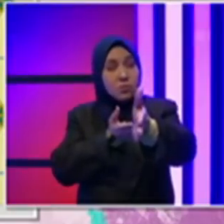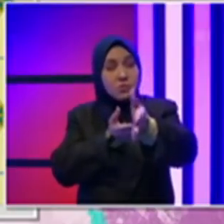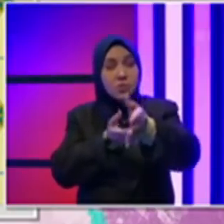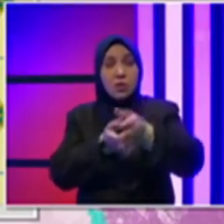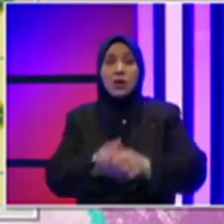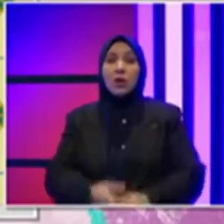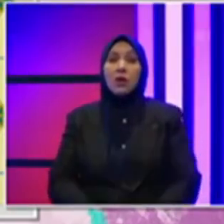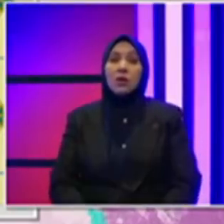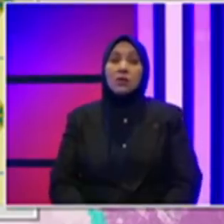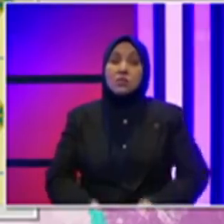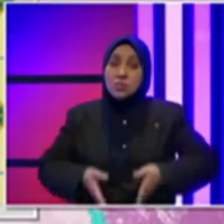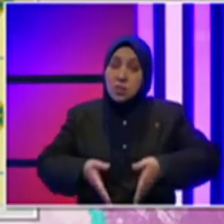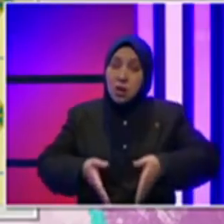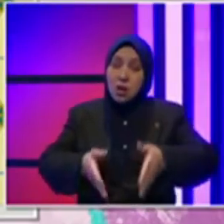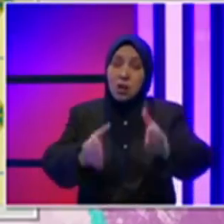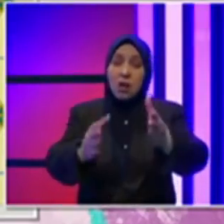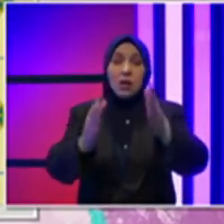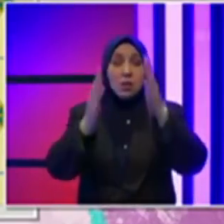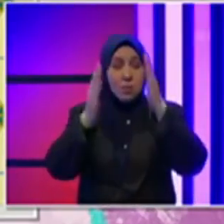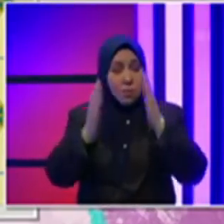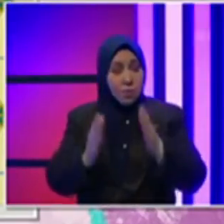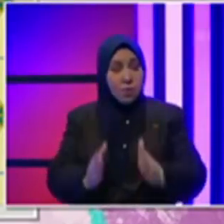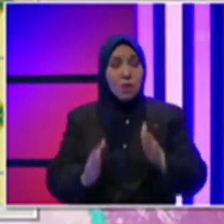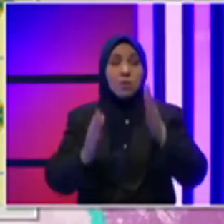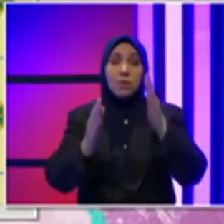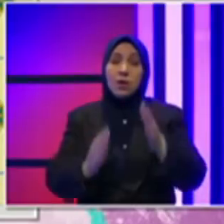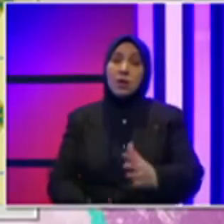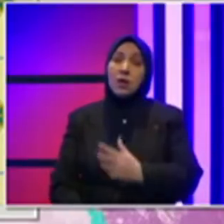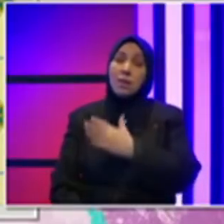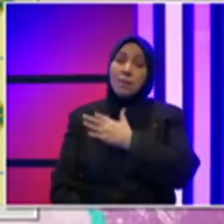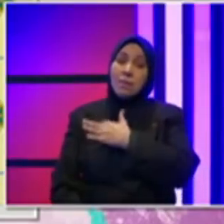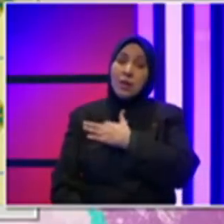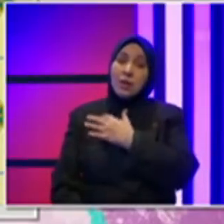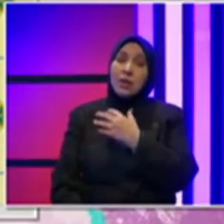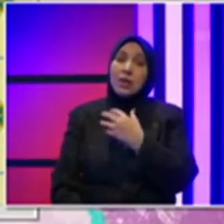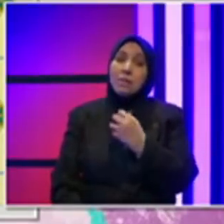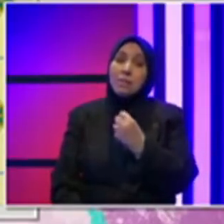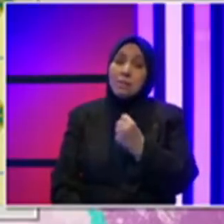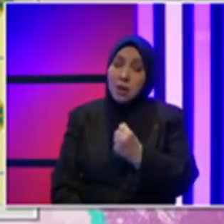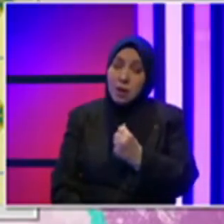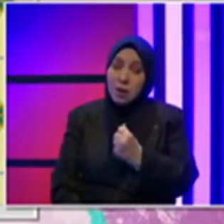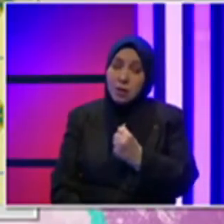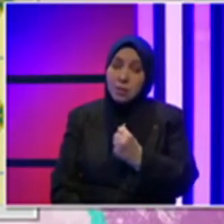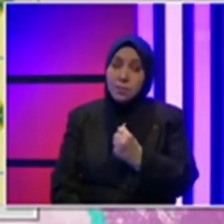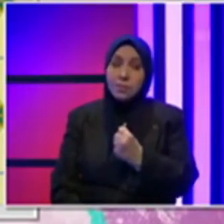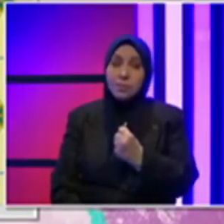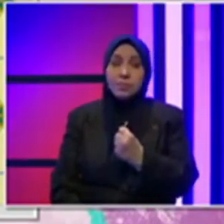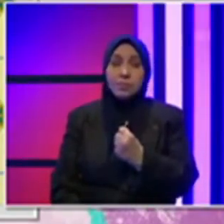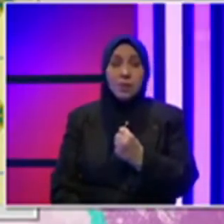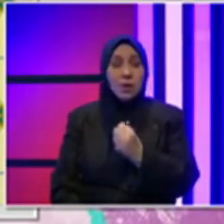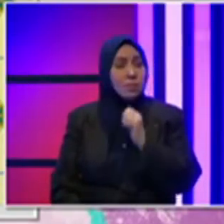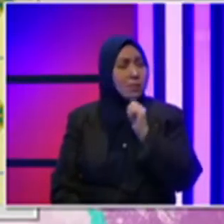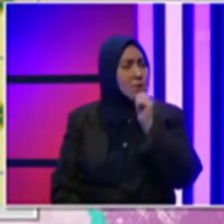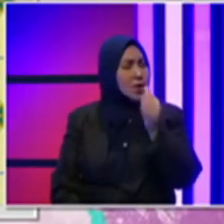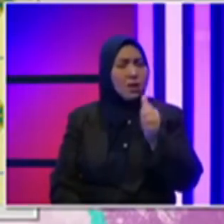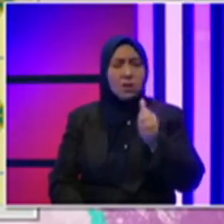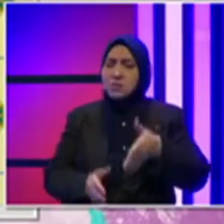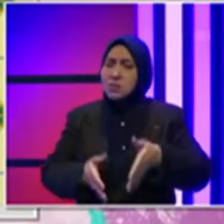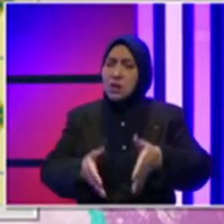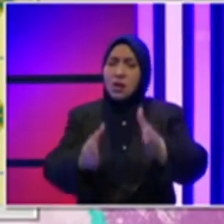المستقيم صراط الذين أنعمت عليهم